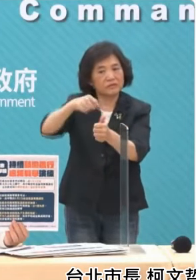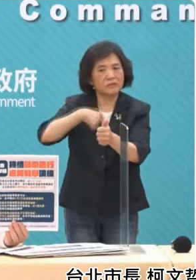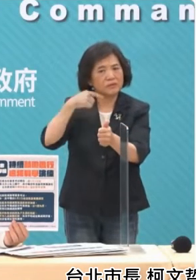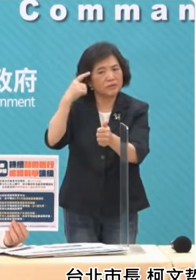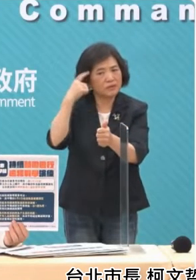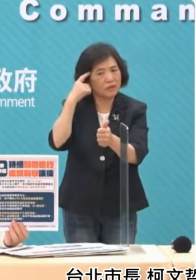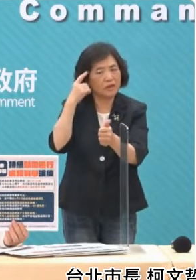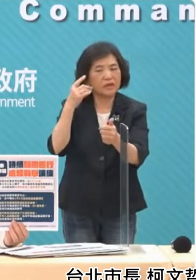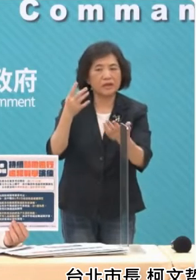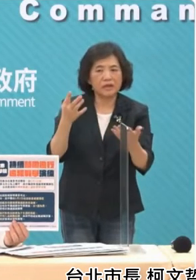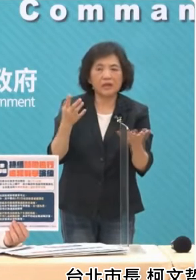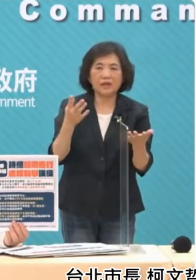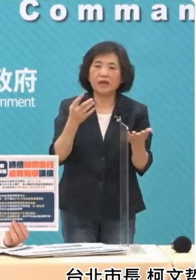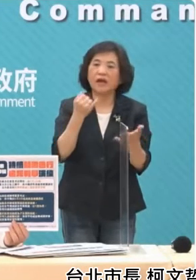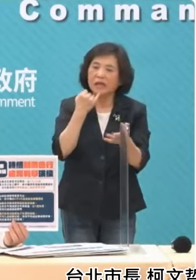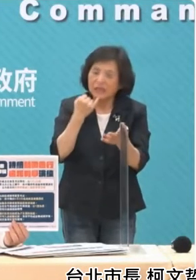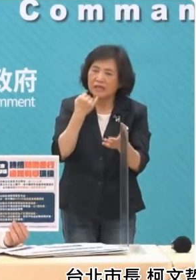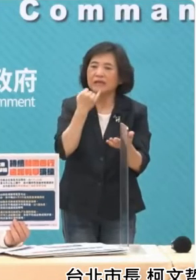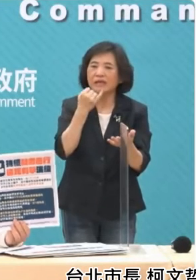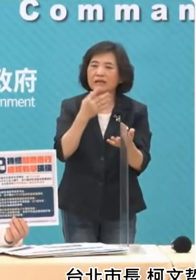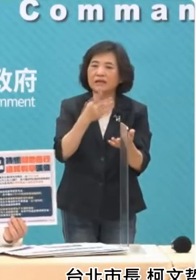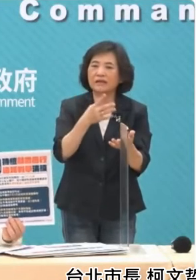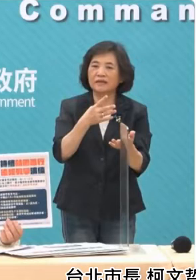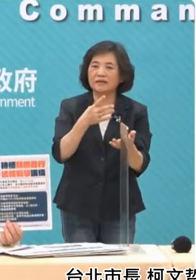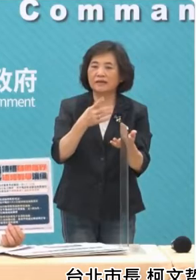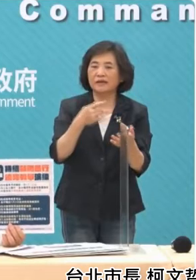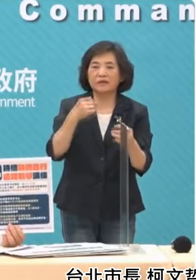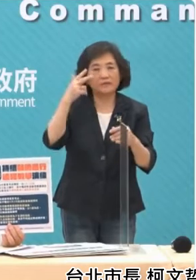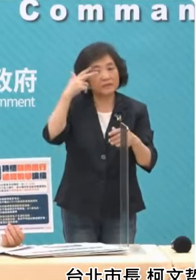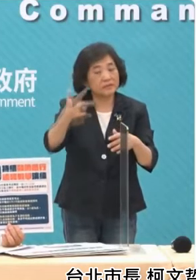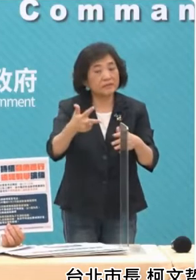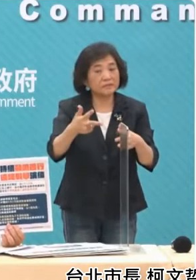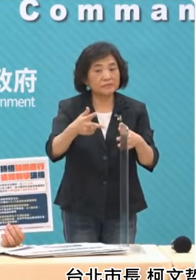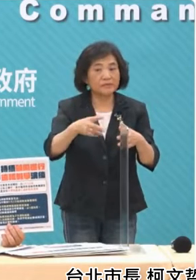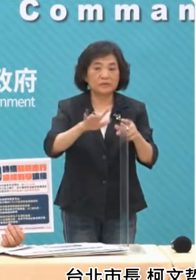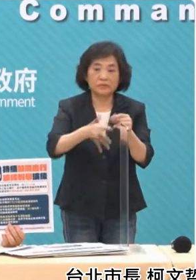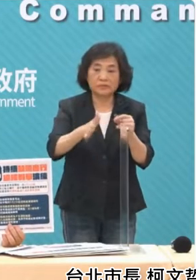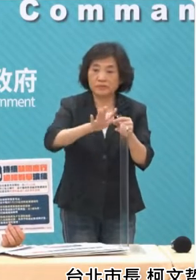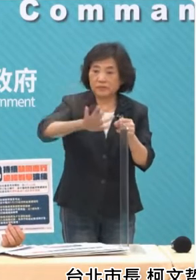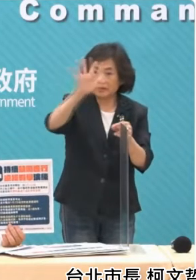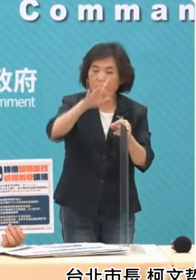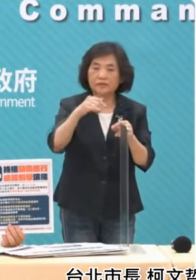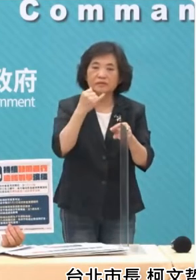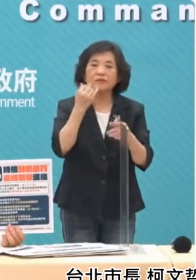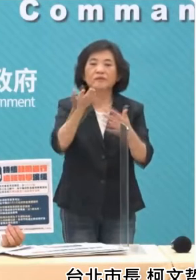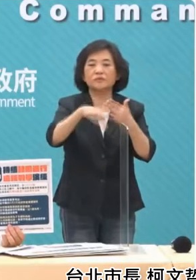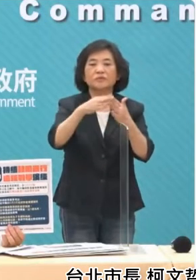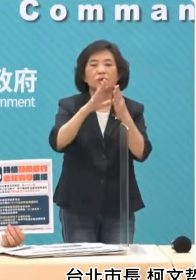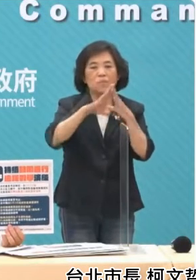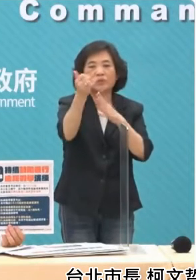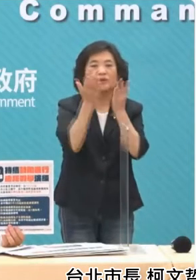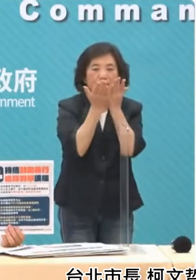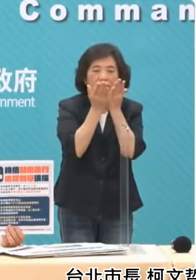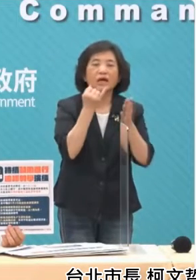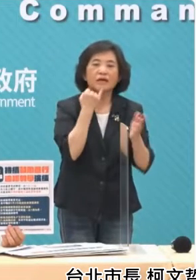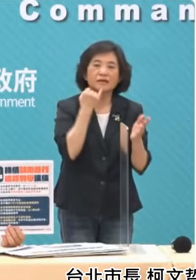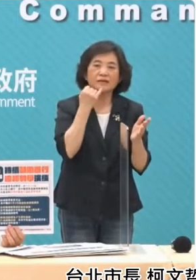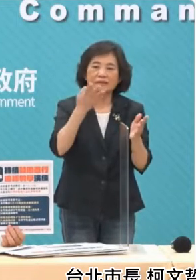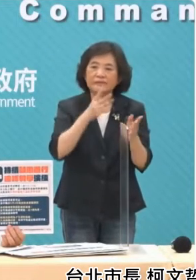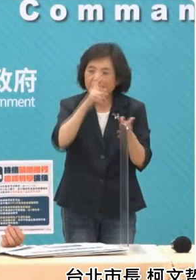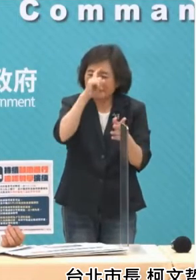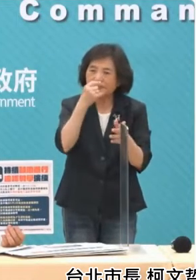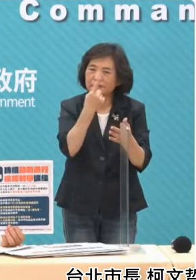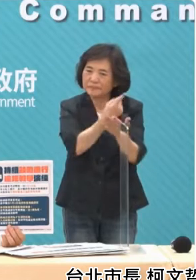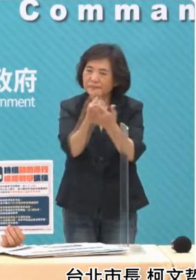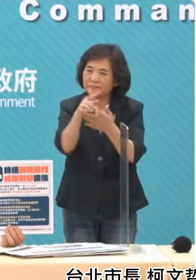府的态度是鼓励，那叫做，所以下礼拜国中高中是恢复实体教学，但是我们鼓励